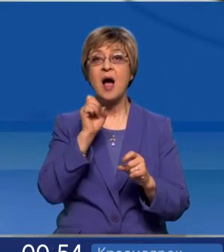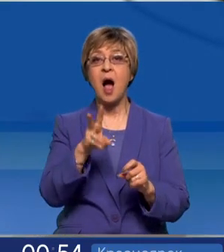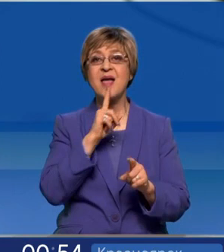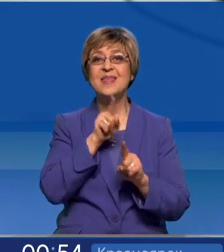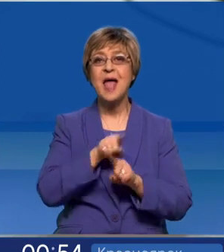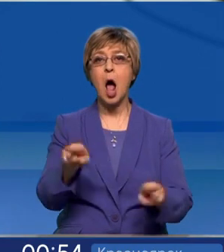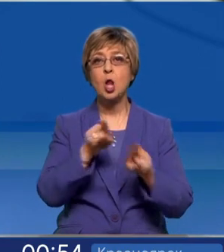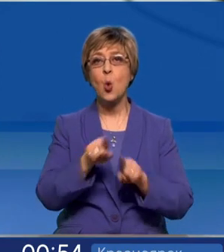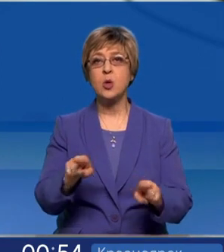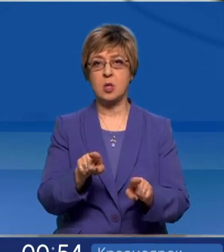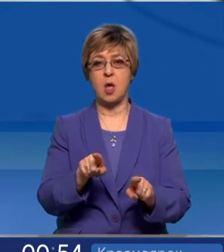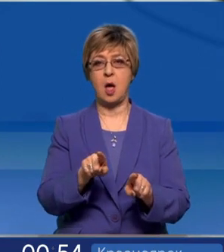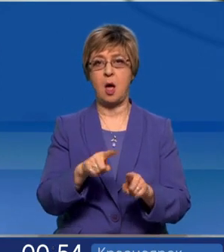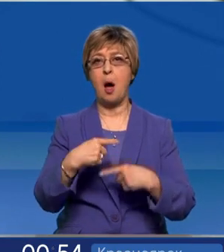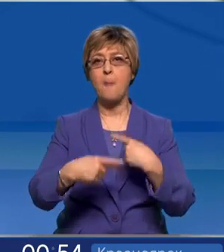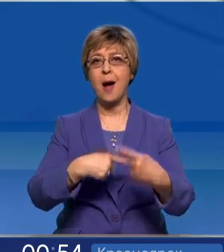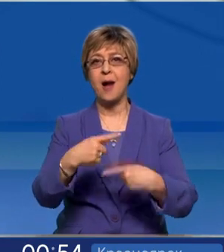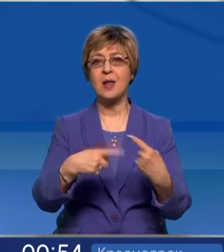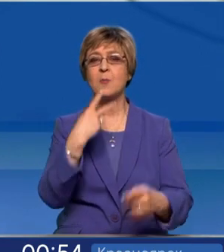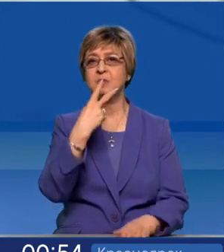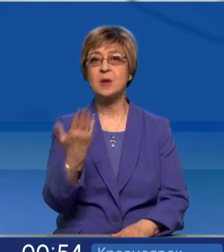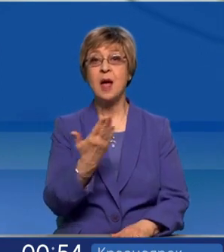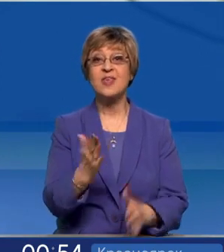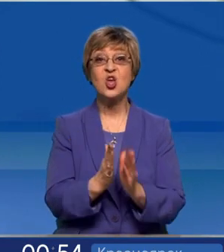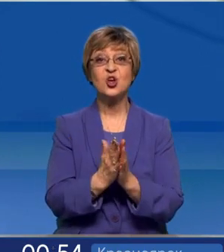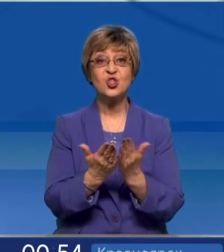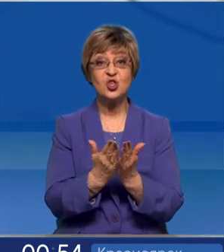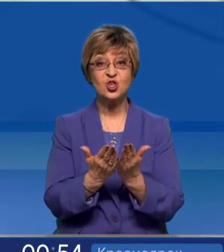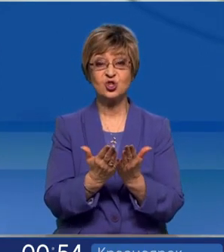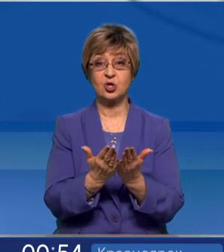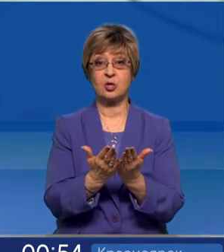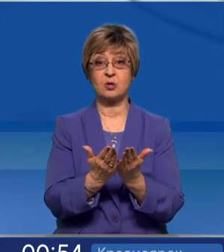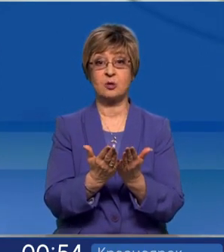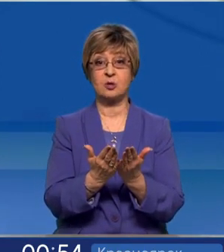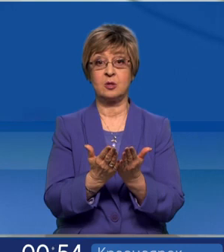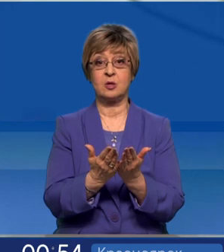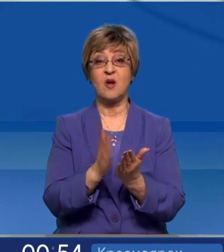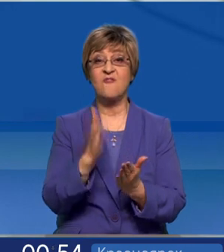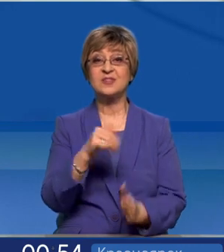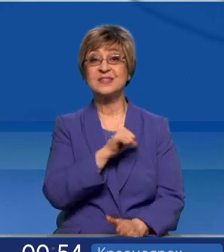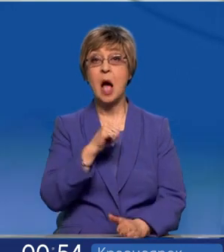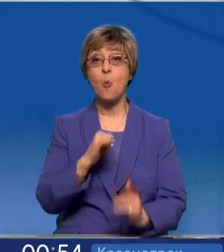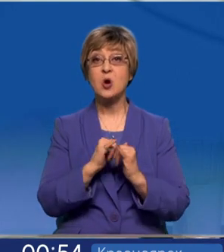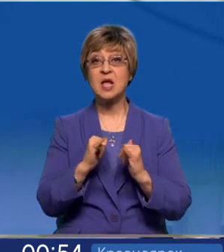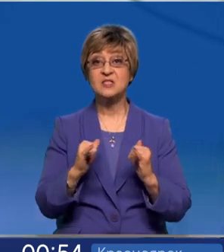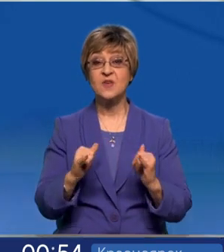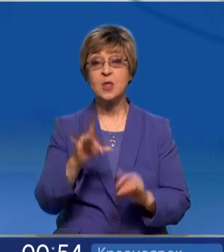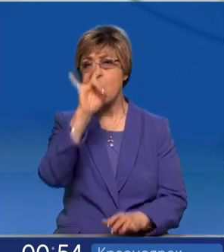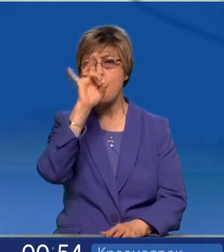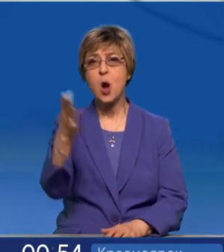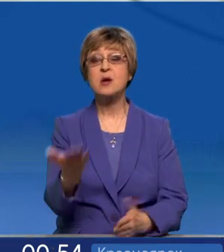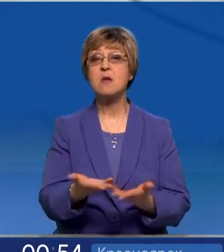поколения. Потому что, ну вот посмотрите, какие книжки там в сегменте саморазвития становятся самыми популярными,